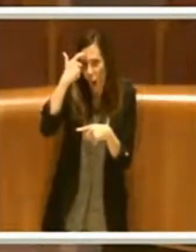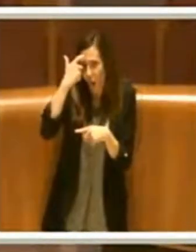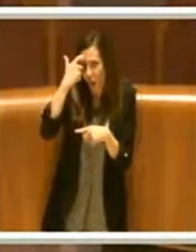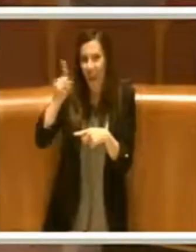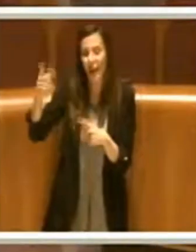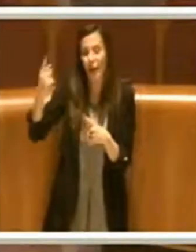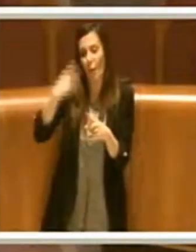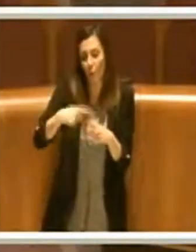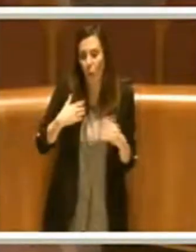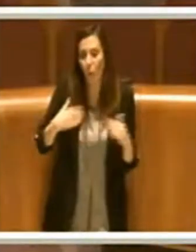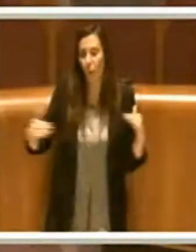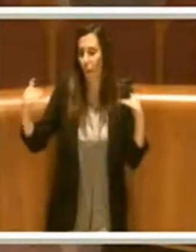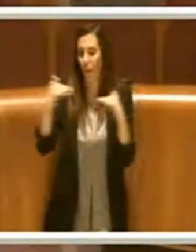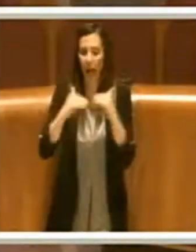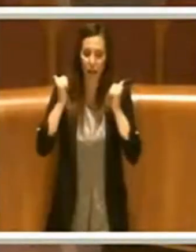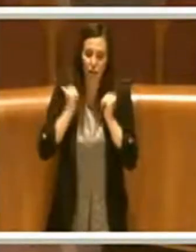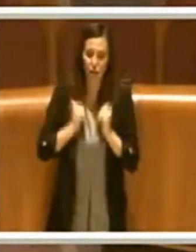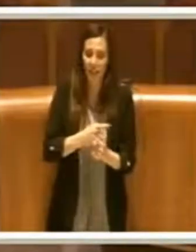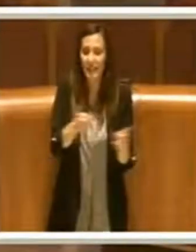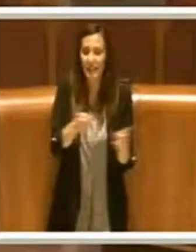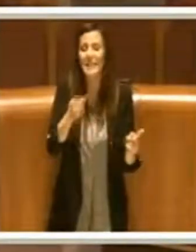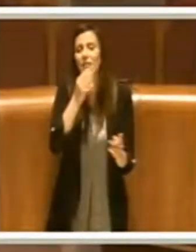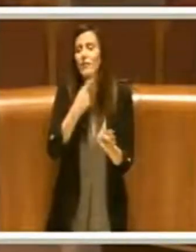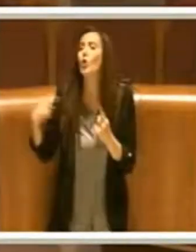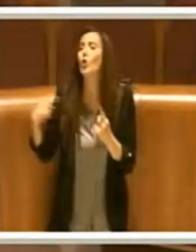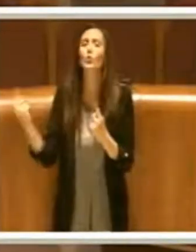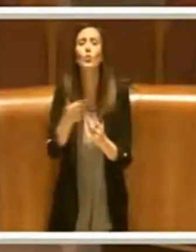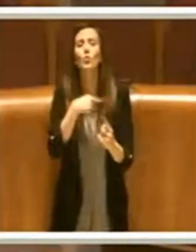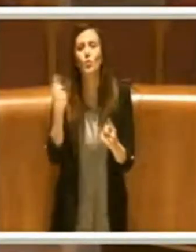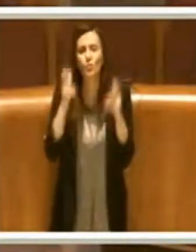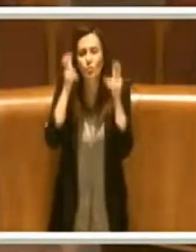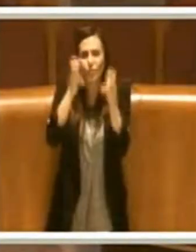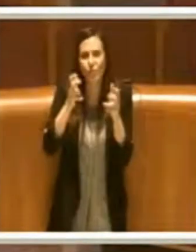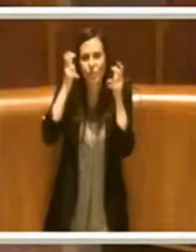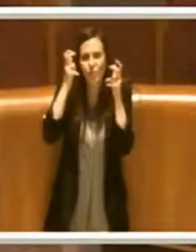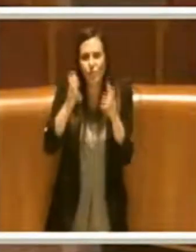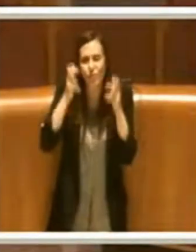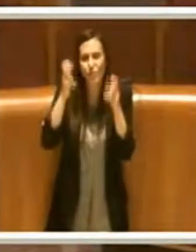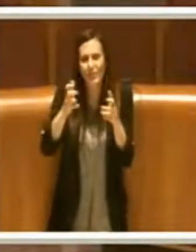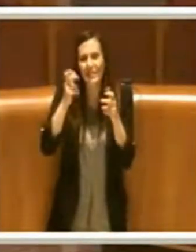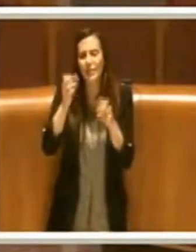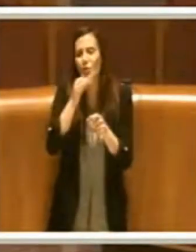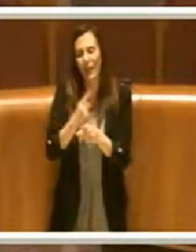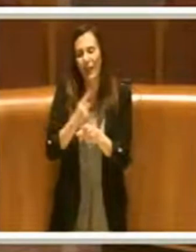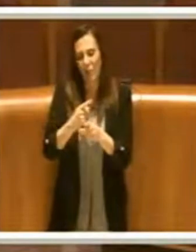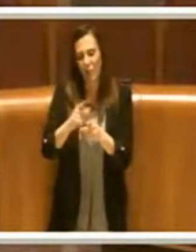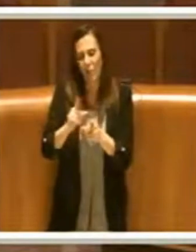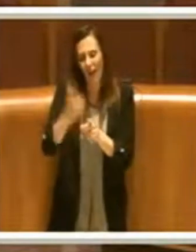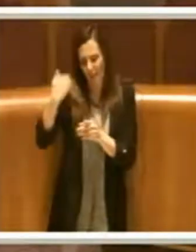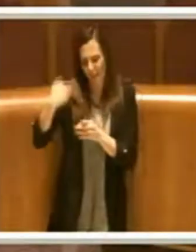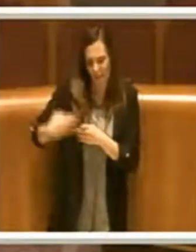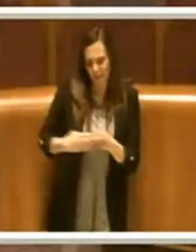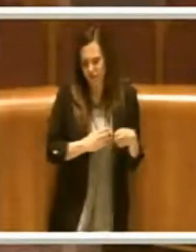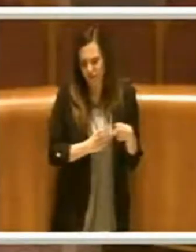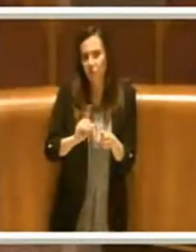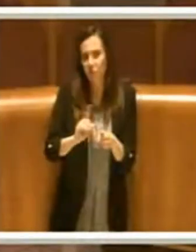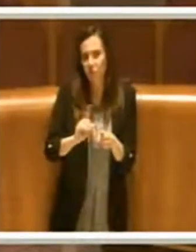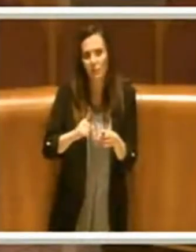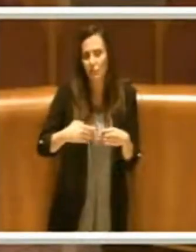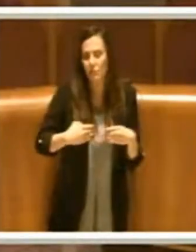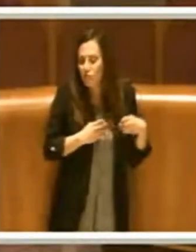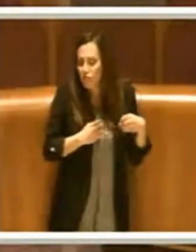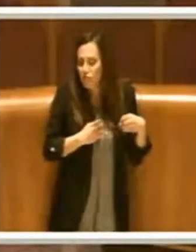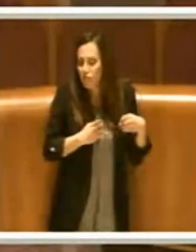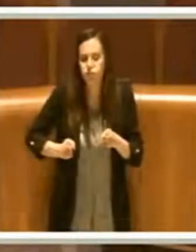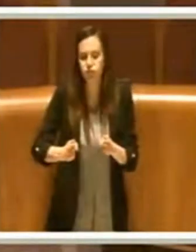i cittadini tutti, dobbiamo raddrizzare quella stortura che ha comportato la chiusura di decine